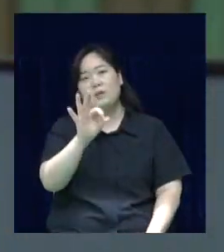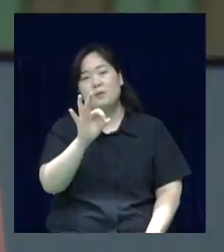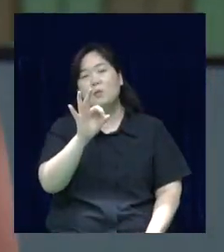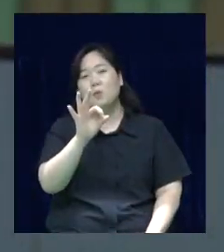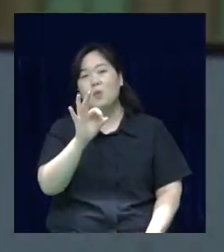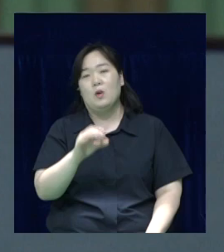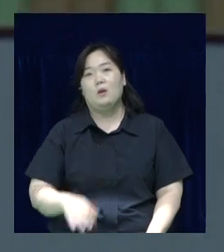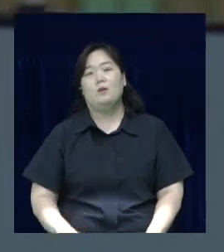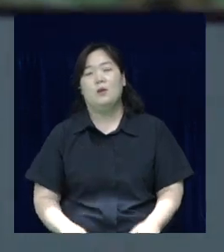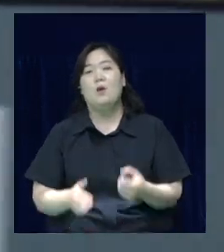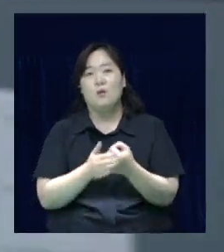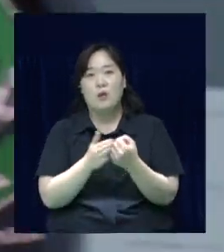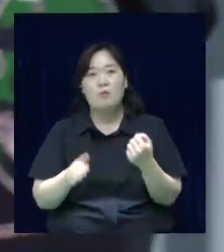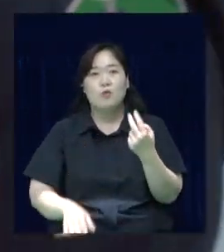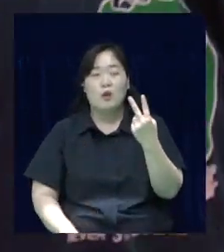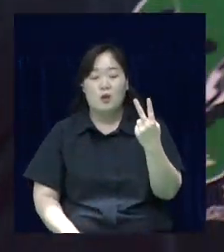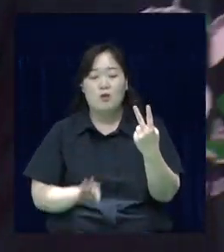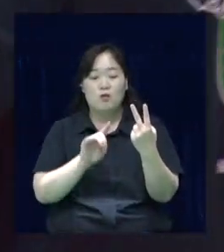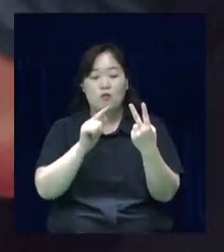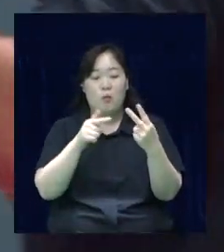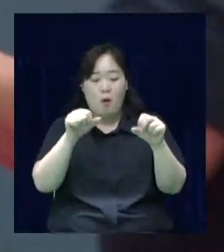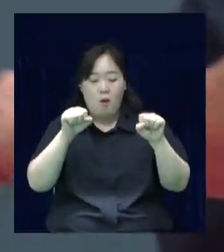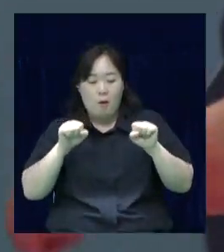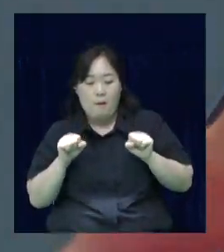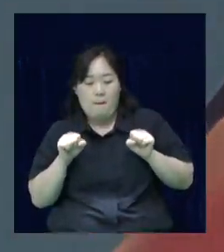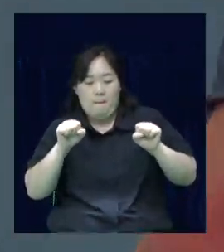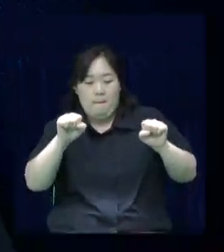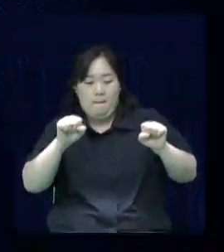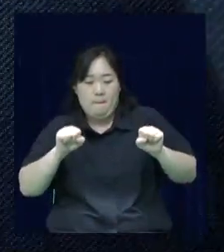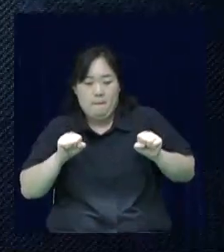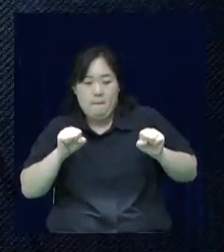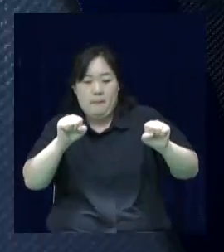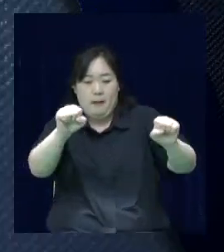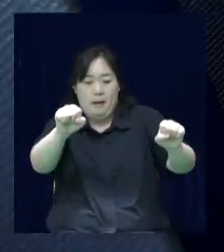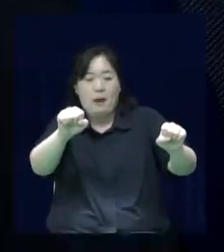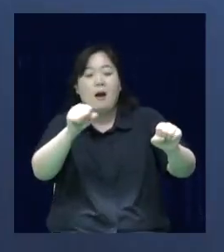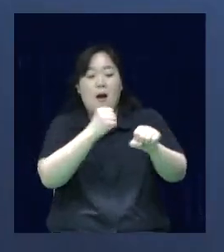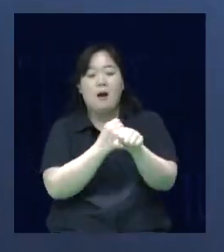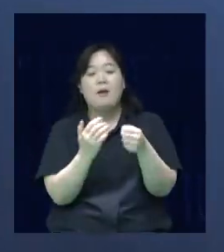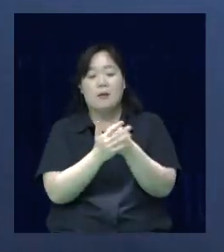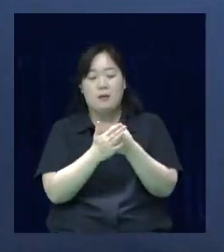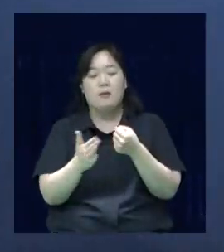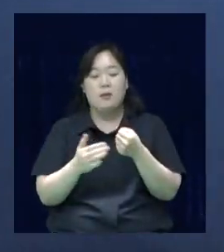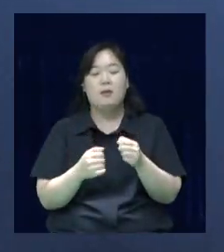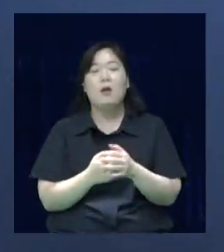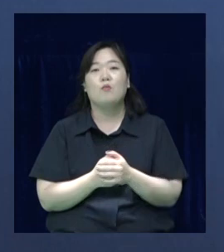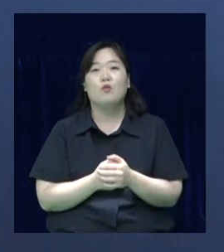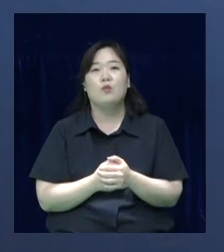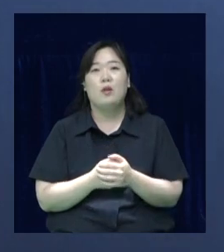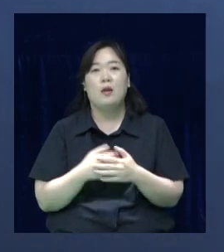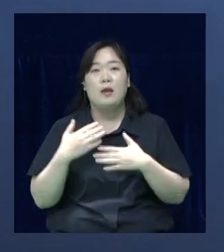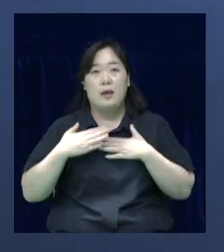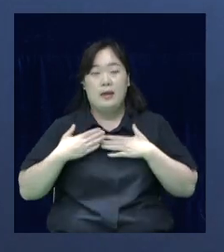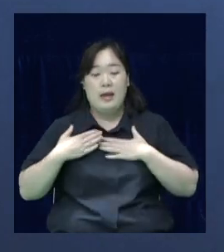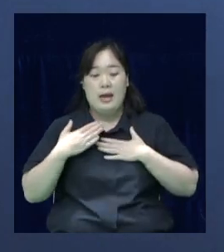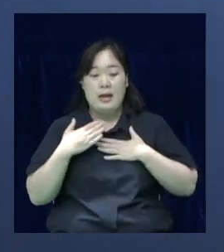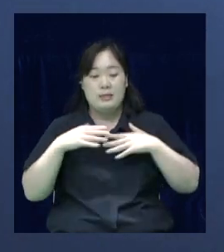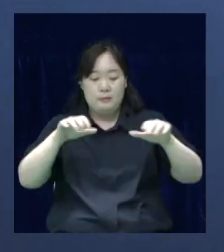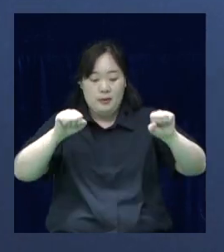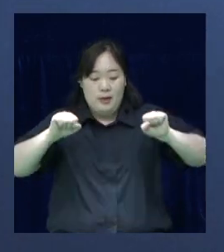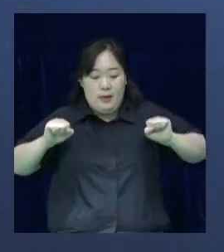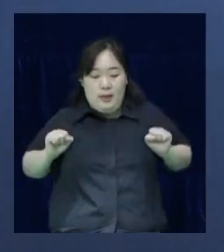이제 두 번 바운스가 됐다고 봅니다, 그것을. 네. 그래서 의도하지는 않았지만 멈추는 동작에서 요즘 잘 보시죠. 네.